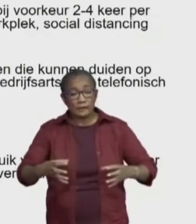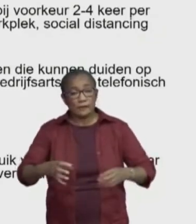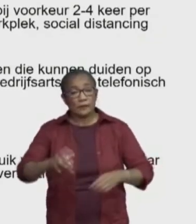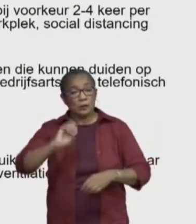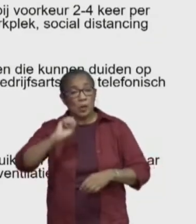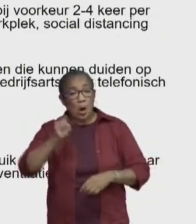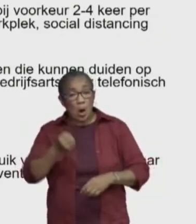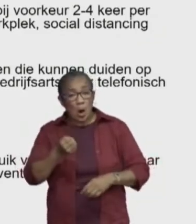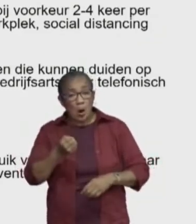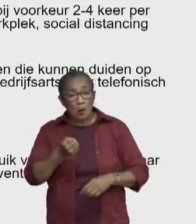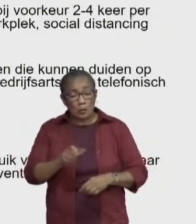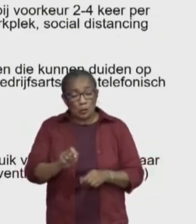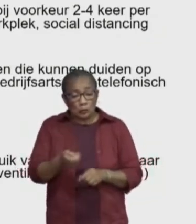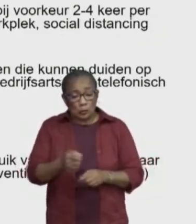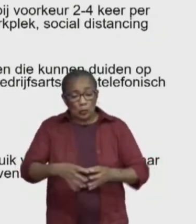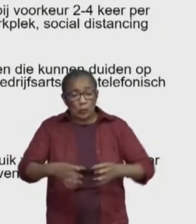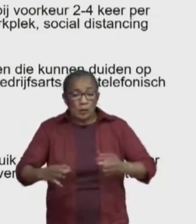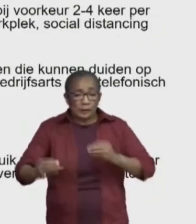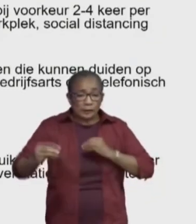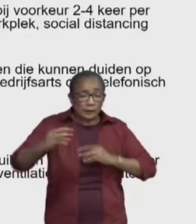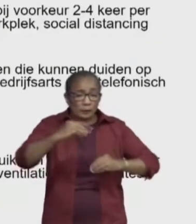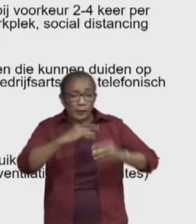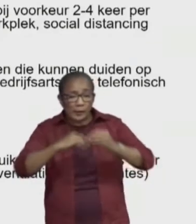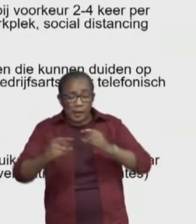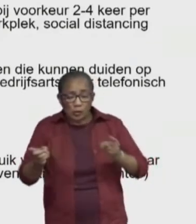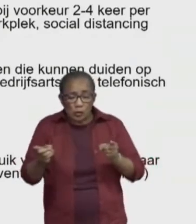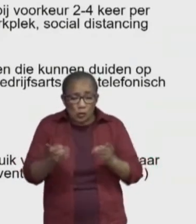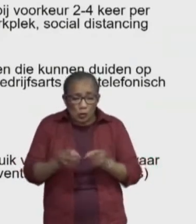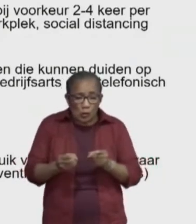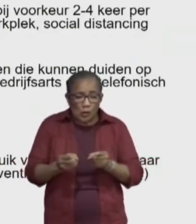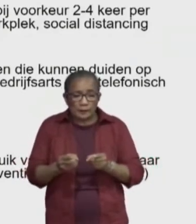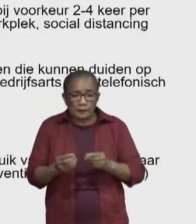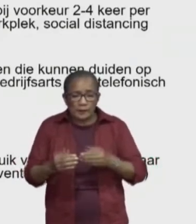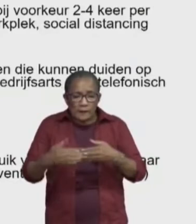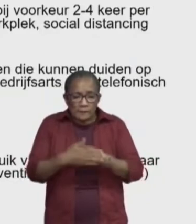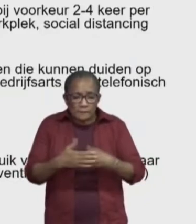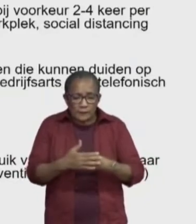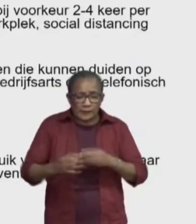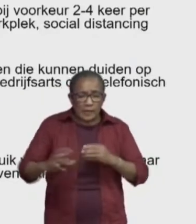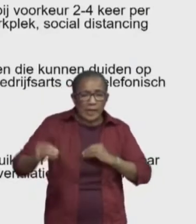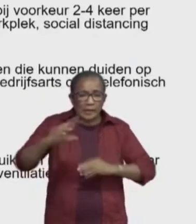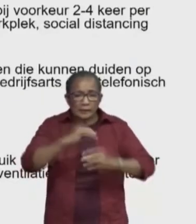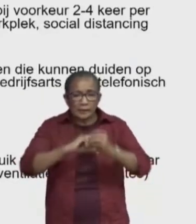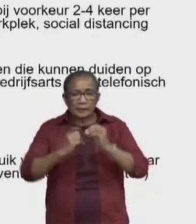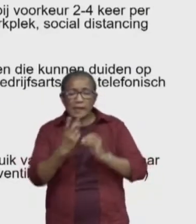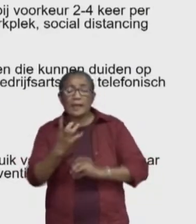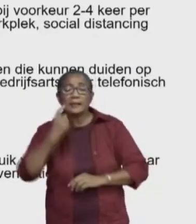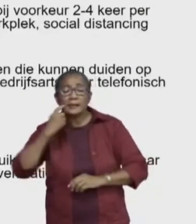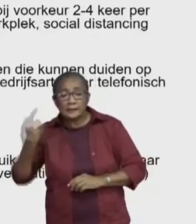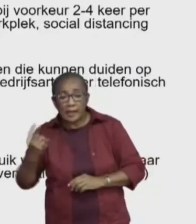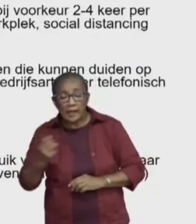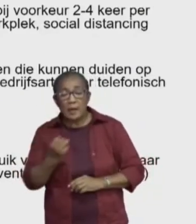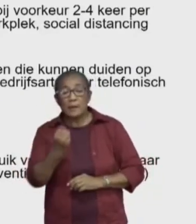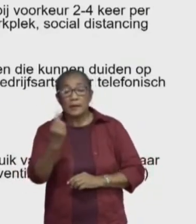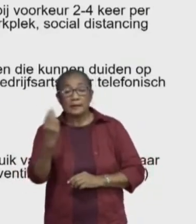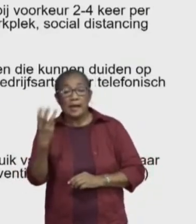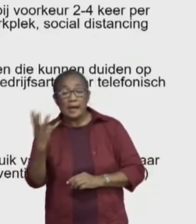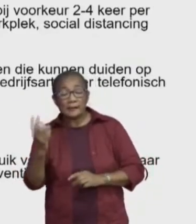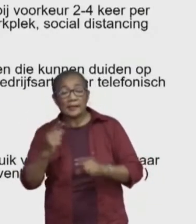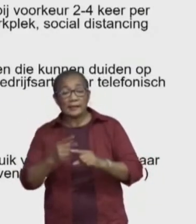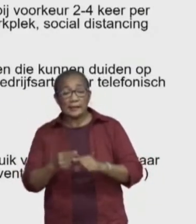om toolbox talks te houden. Dat zeggen korte sessies, het liefst dagelijks, maar anders een aantal keren per